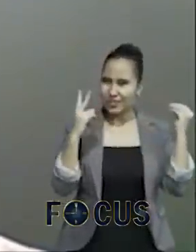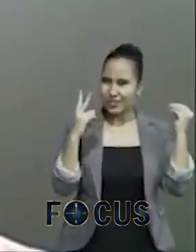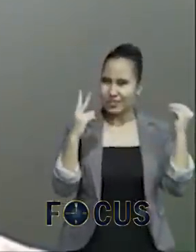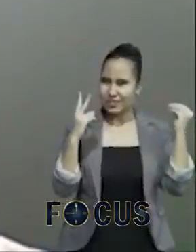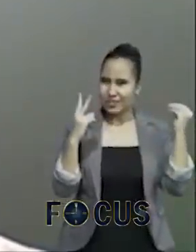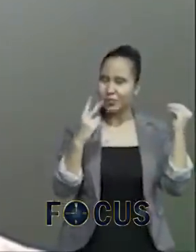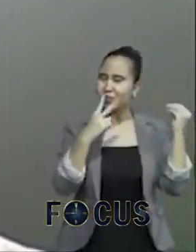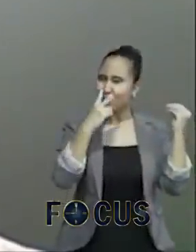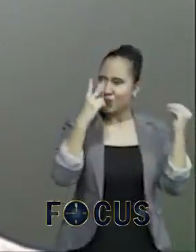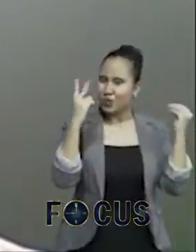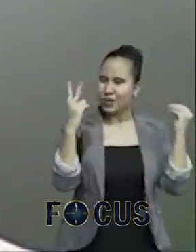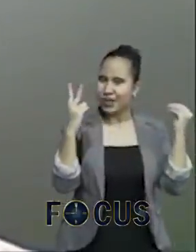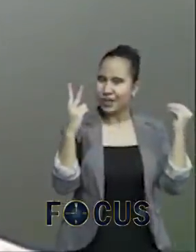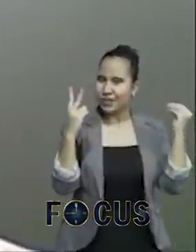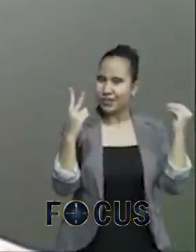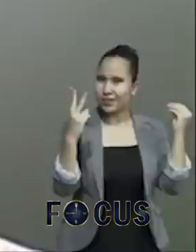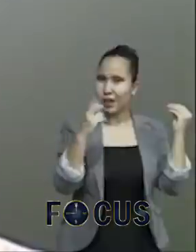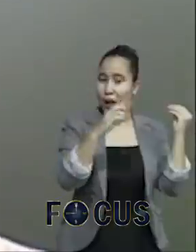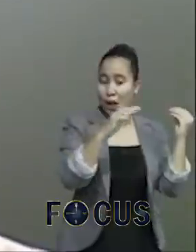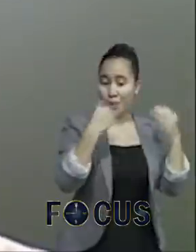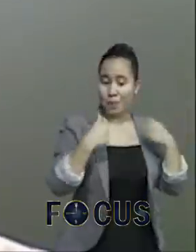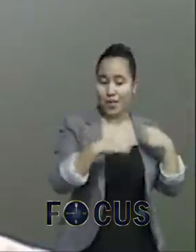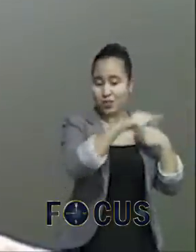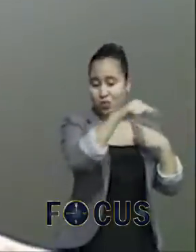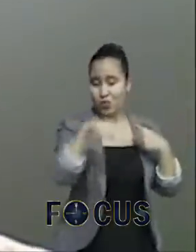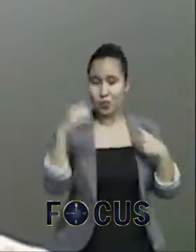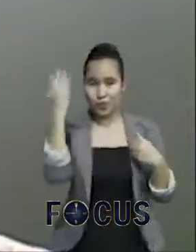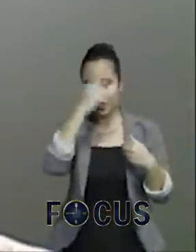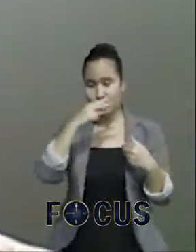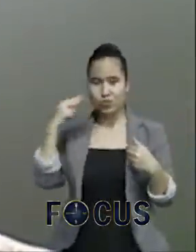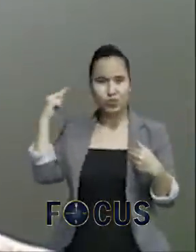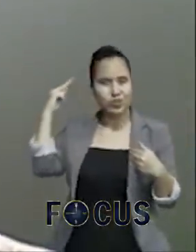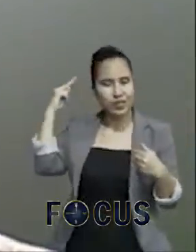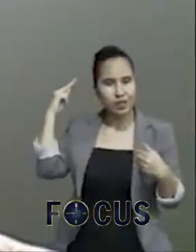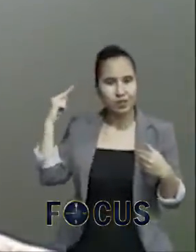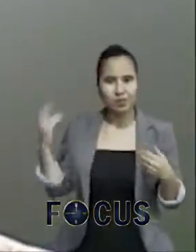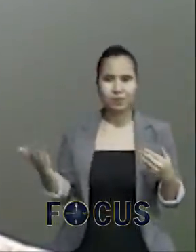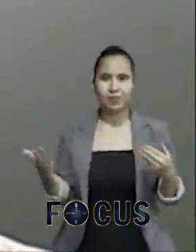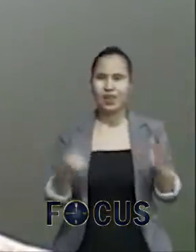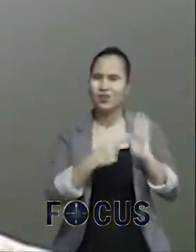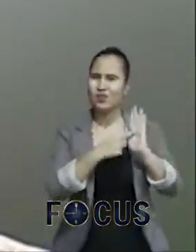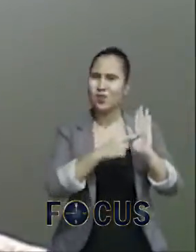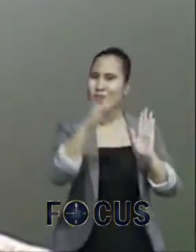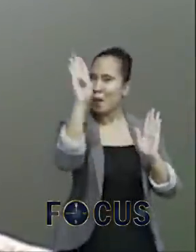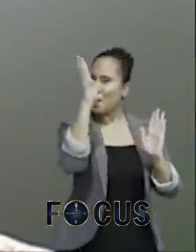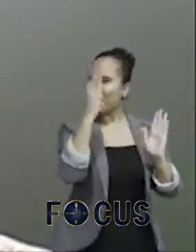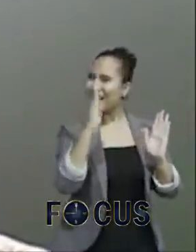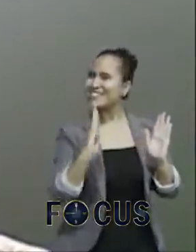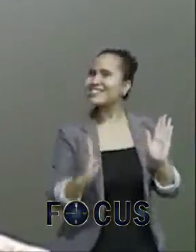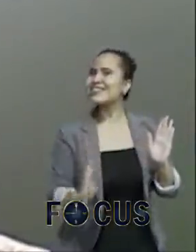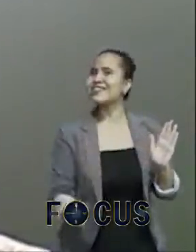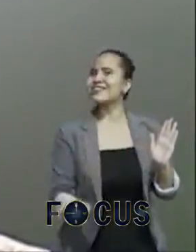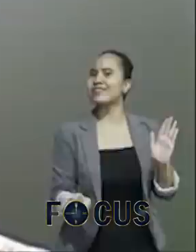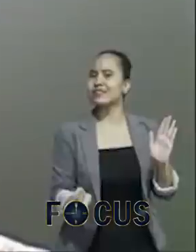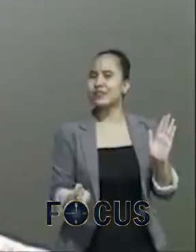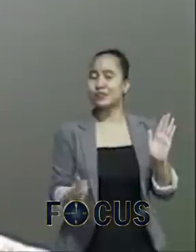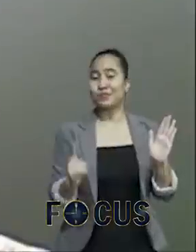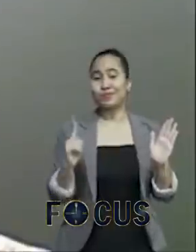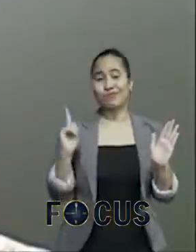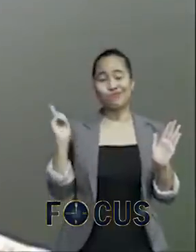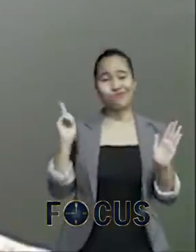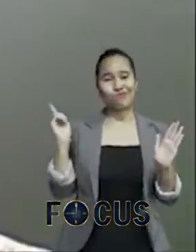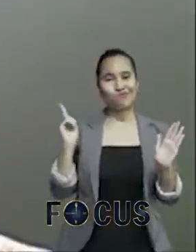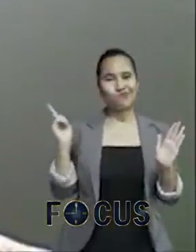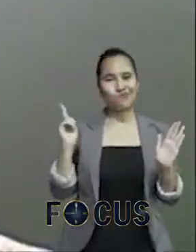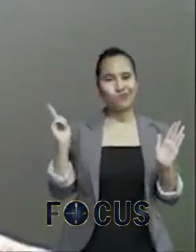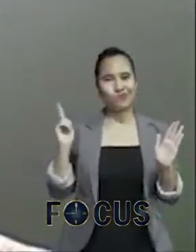het buitenland naar Suriname komen. Anderzijds zien jullie ook dat landen zoals Brazilië, daar is er nog steeds